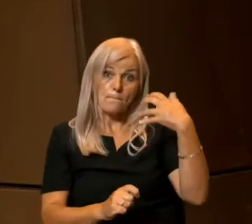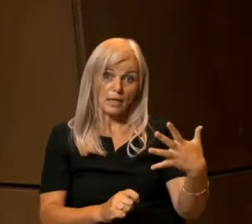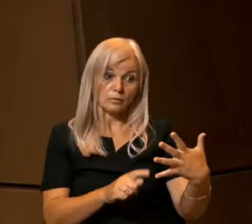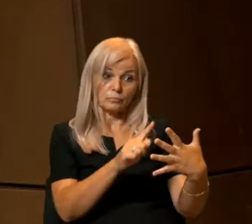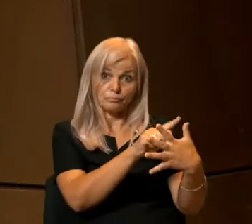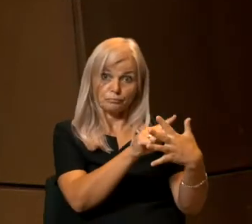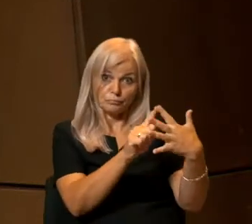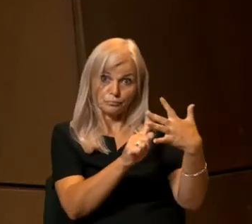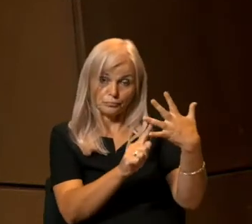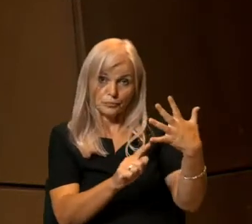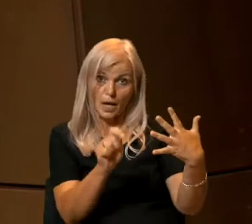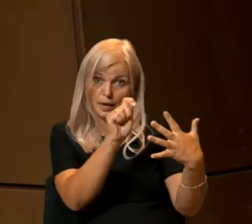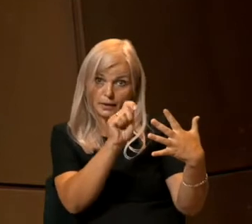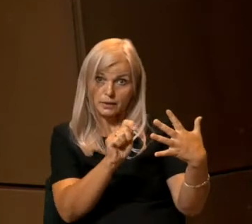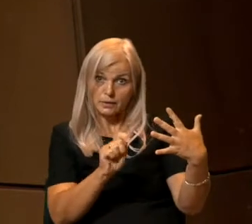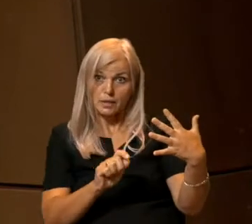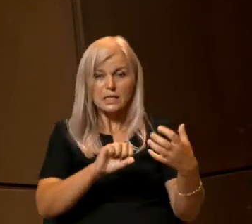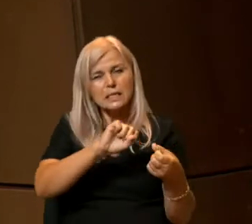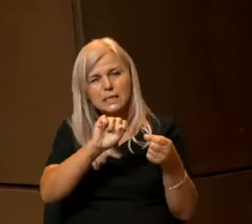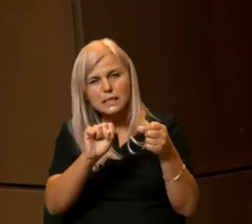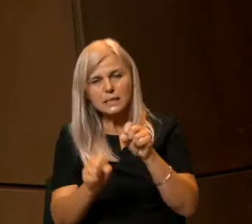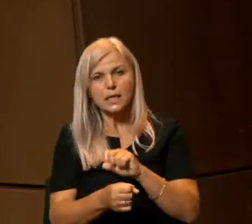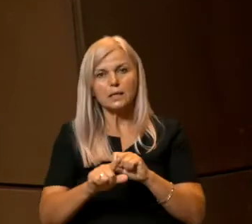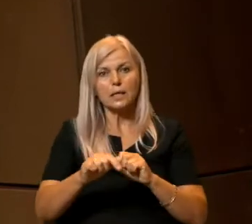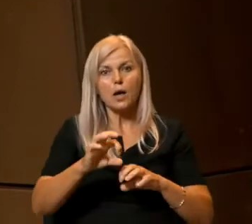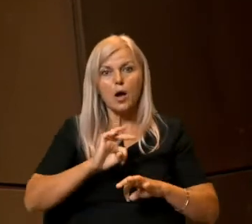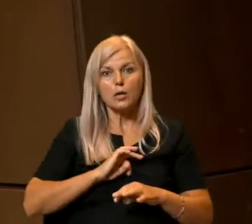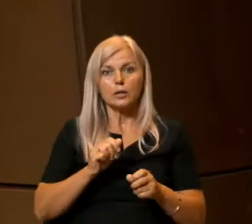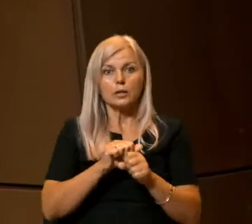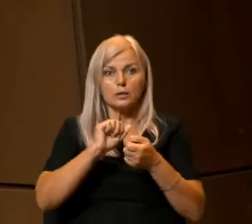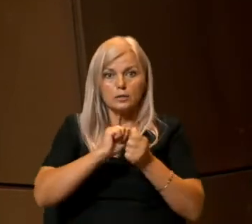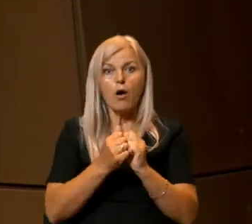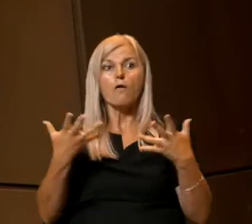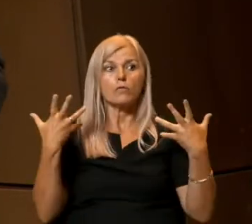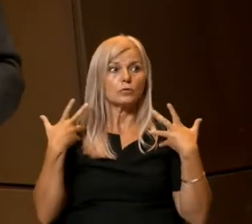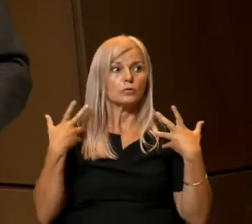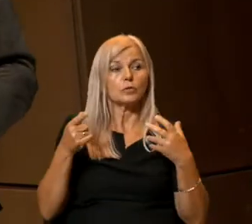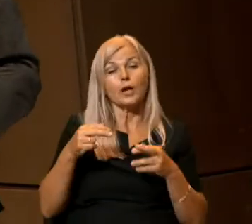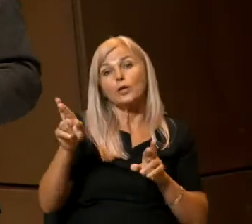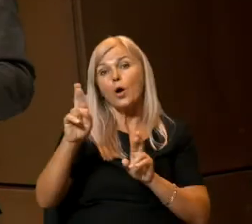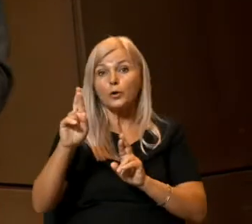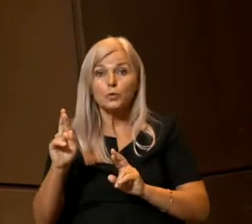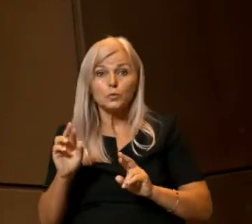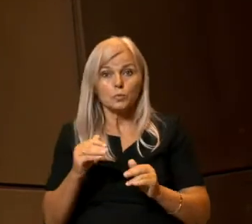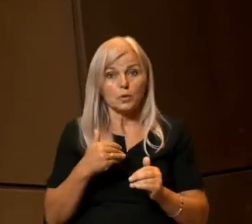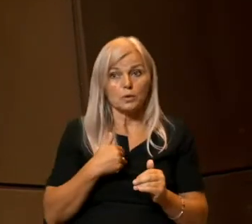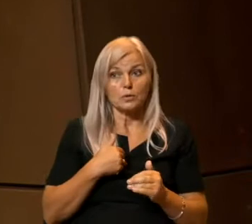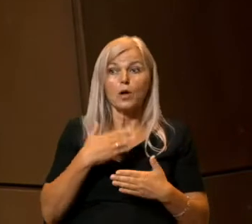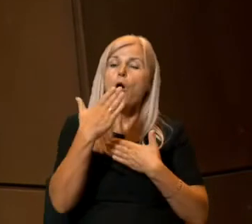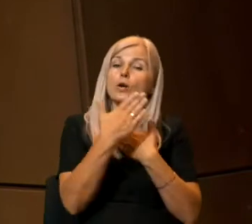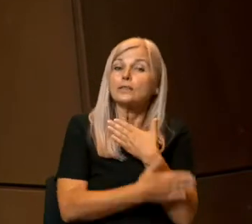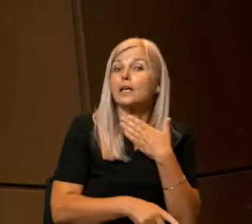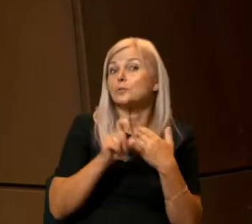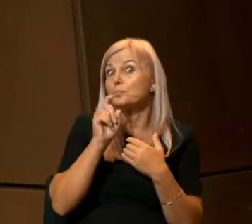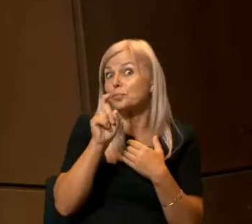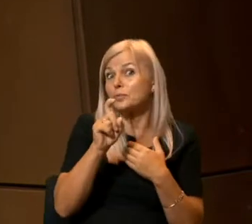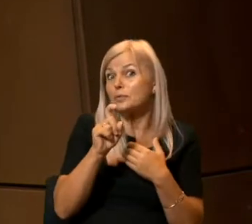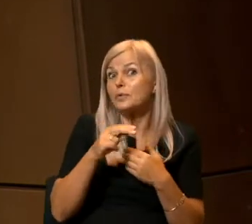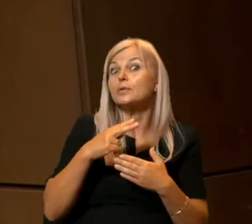i które są utrzymywane przy życiu. Co przez to rozumiem? To już naprawdę ostatni punkt, który chcę